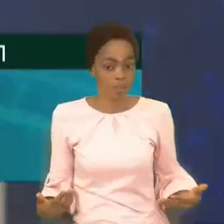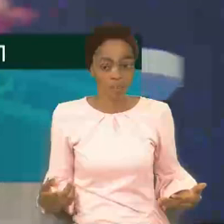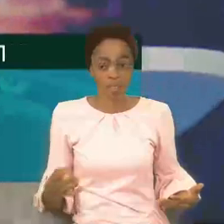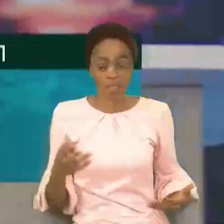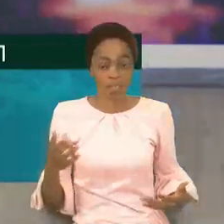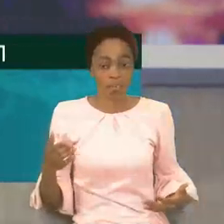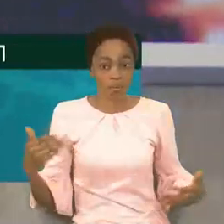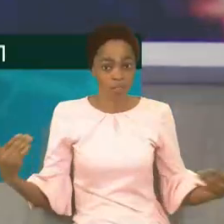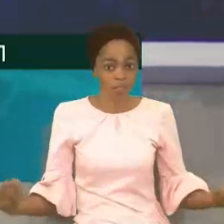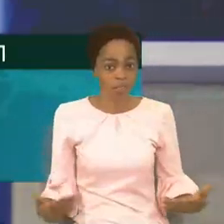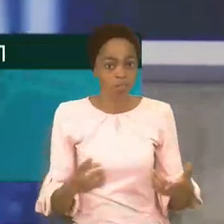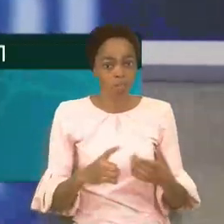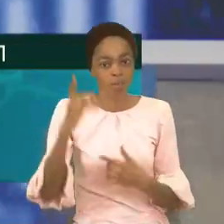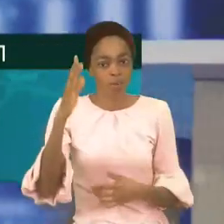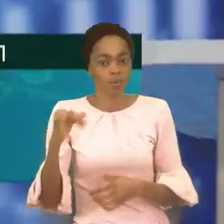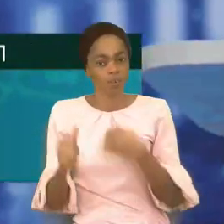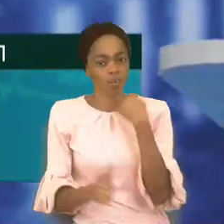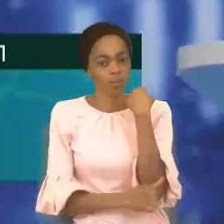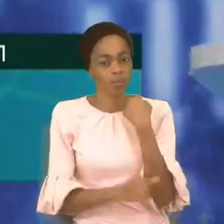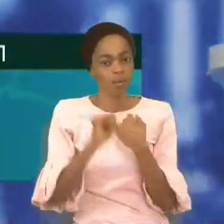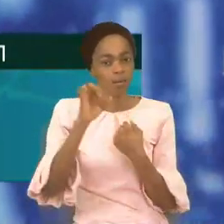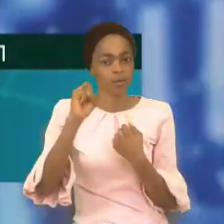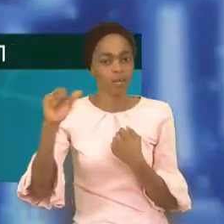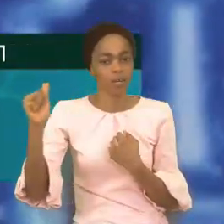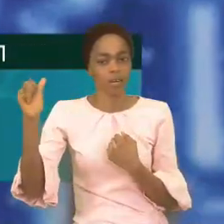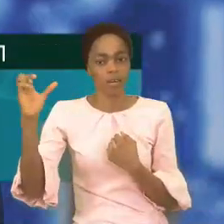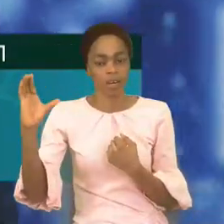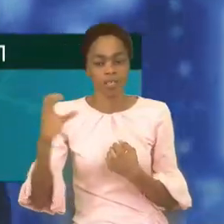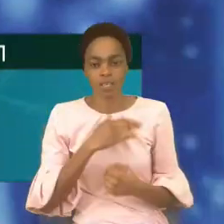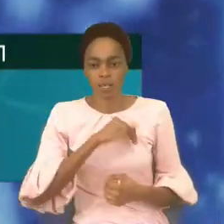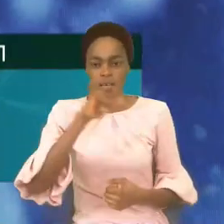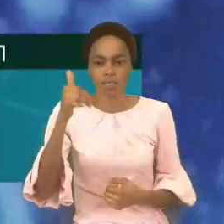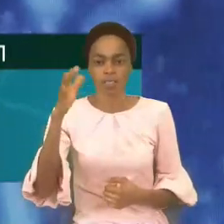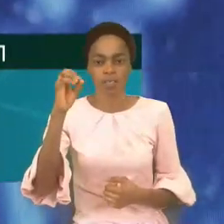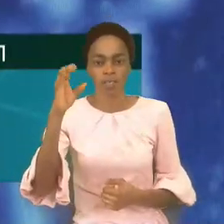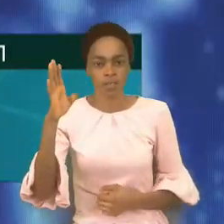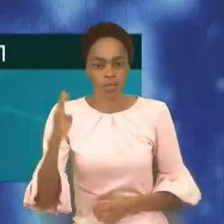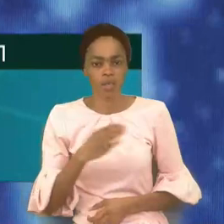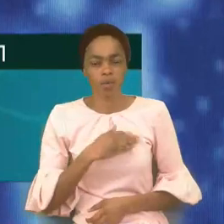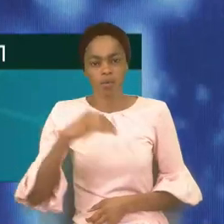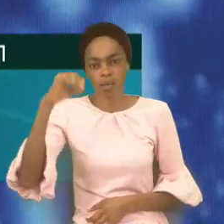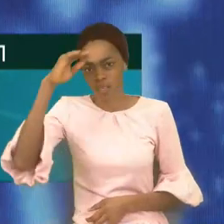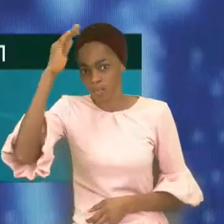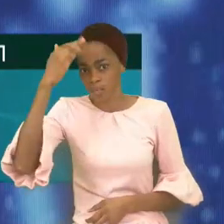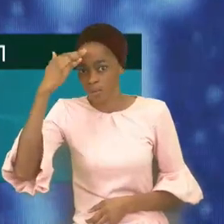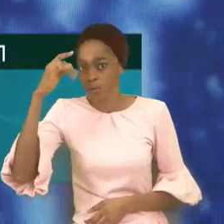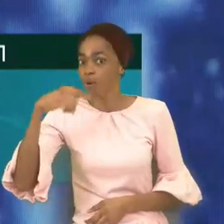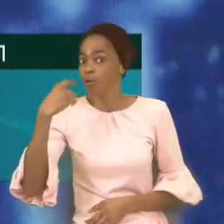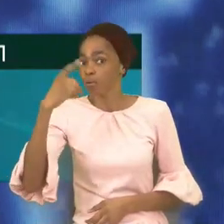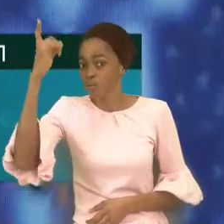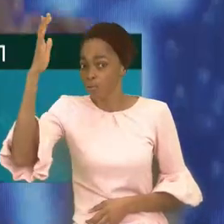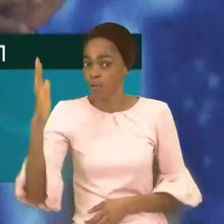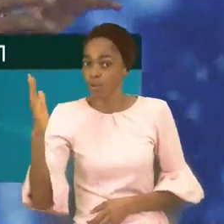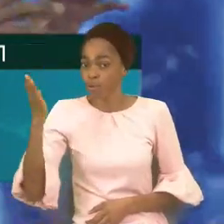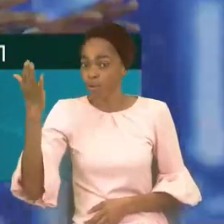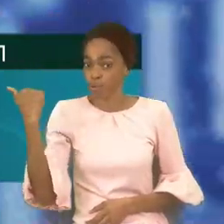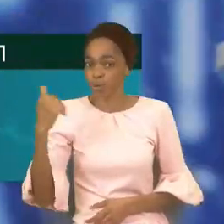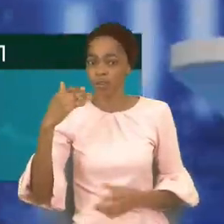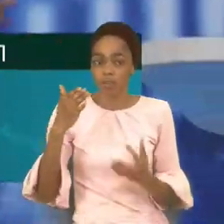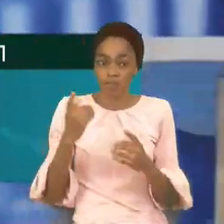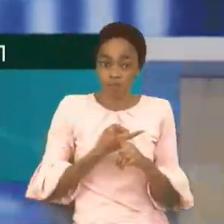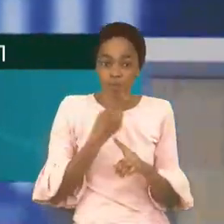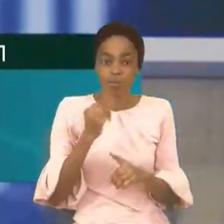Dieu d'Abraham, d'Isaac et de Jacob. Et il savait qui Dieu était mentalement à